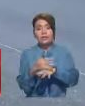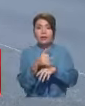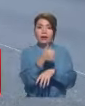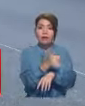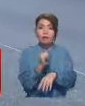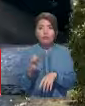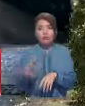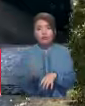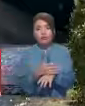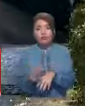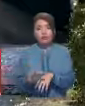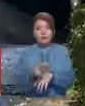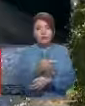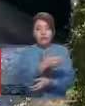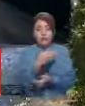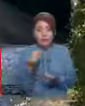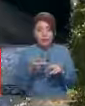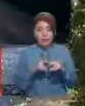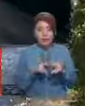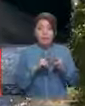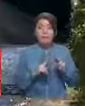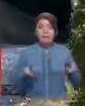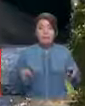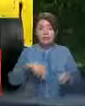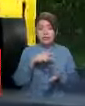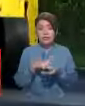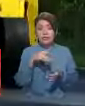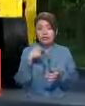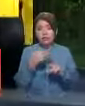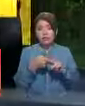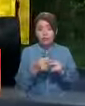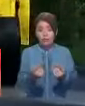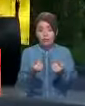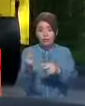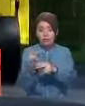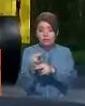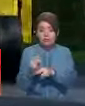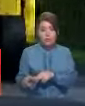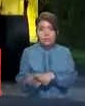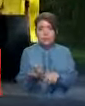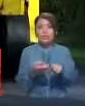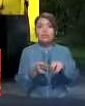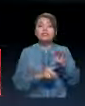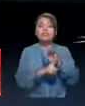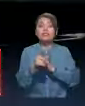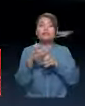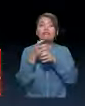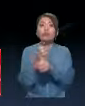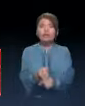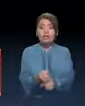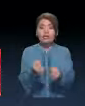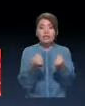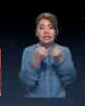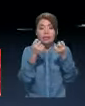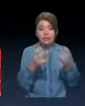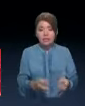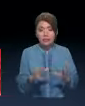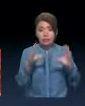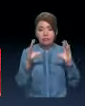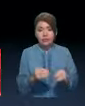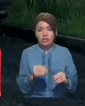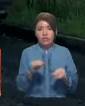и плохих дорогах. А власти Петропавловска признают, масштабную ремонтную кампанию на дорогах начали, чтобы сократить количество ДТП и снизить